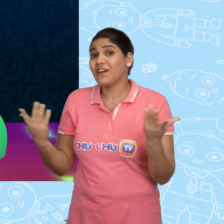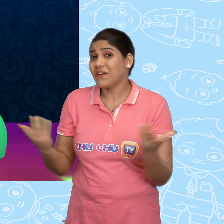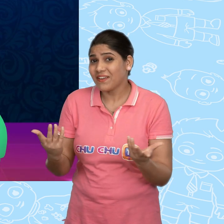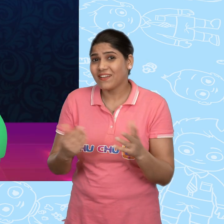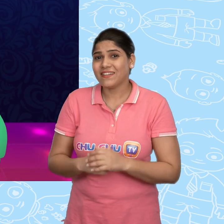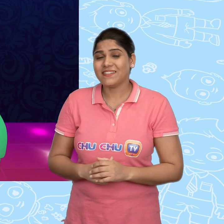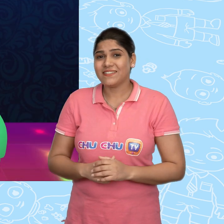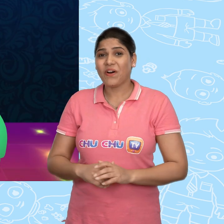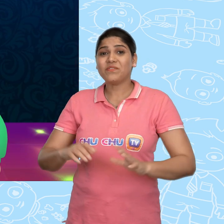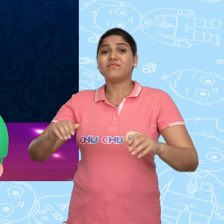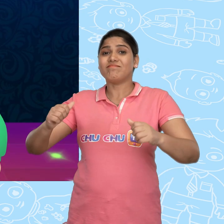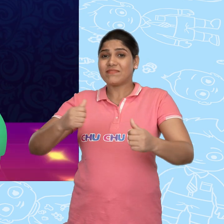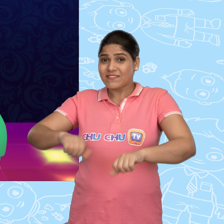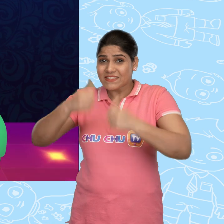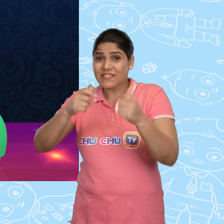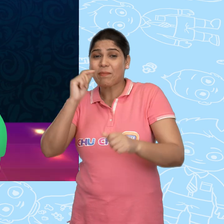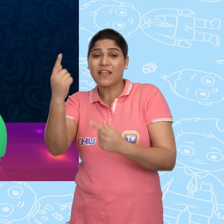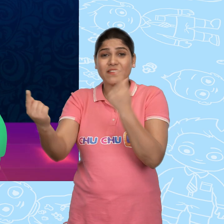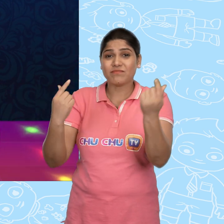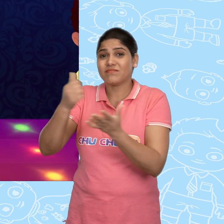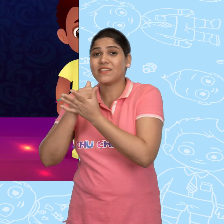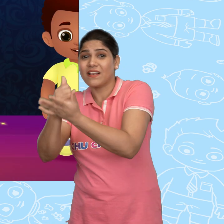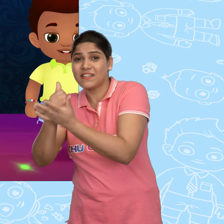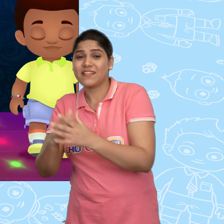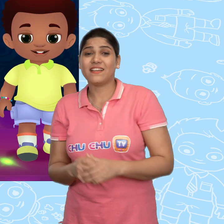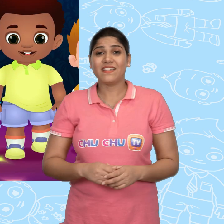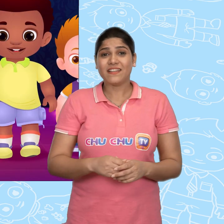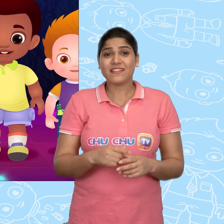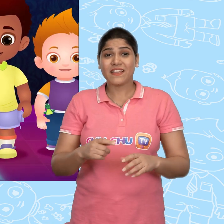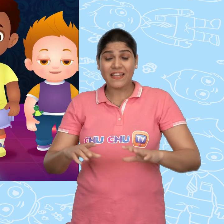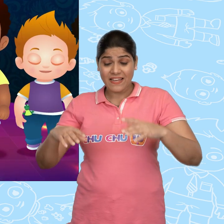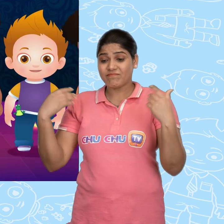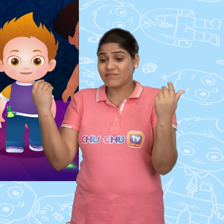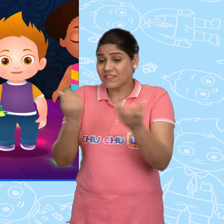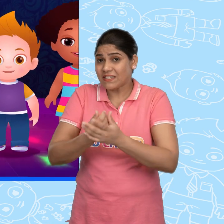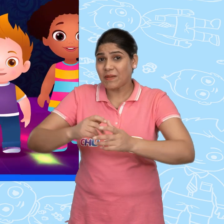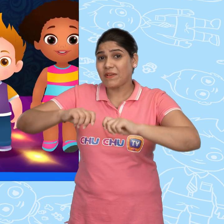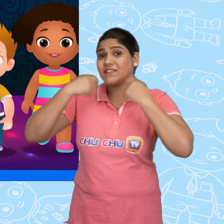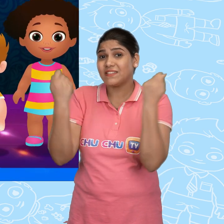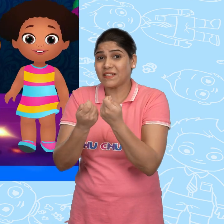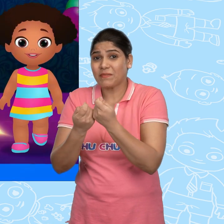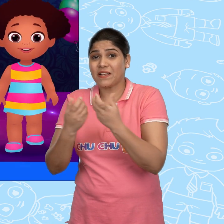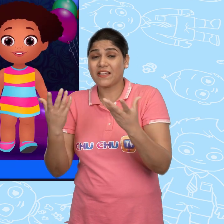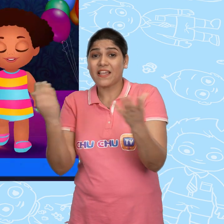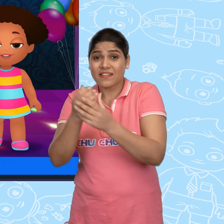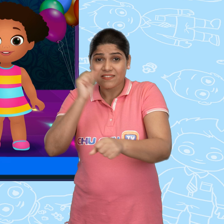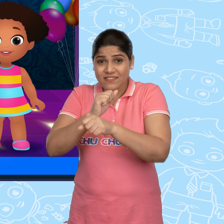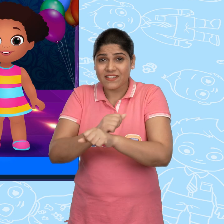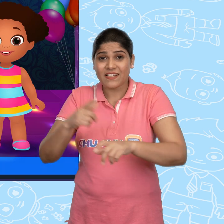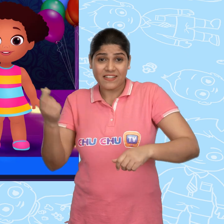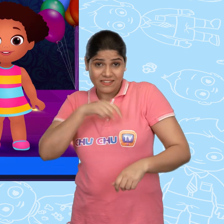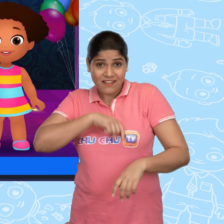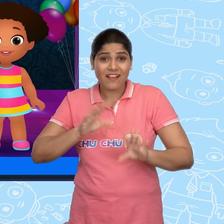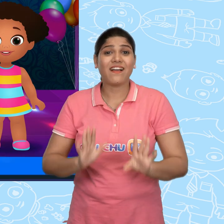दिया और जीतने में एक दूसरे की मदद की। एक टीम में मिलकर काम करने का यही तो फायदा होता